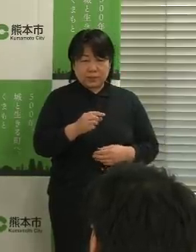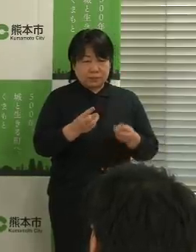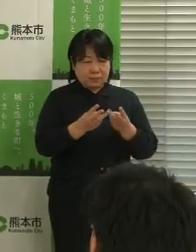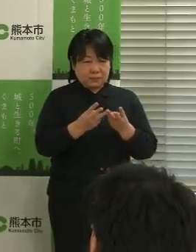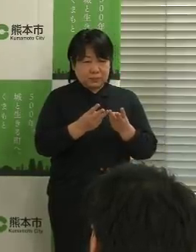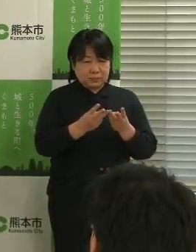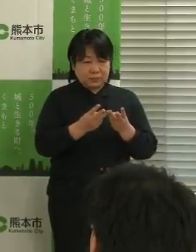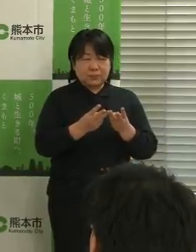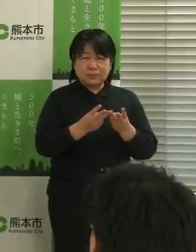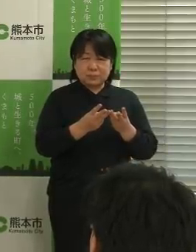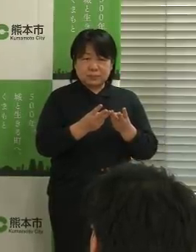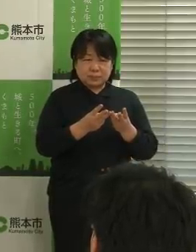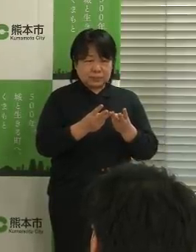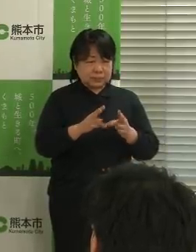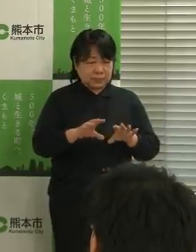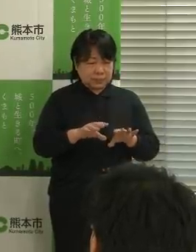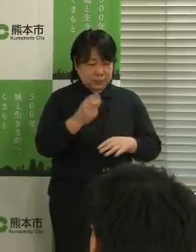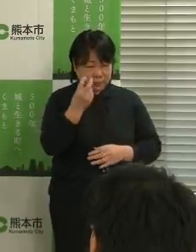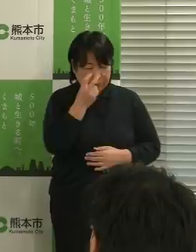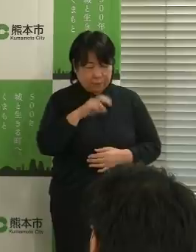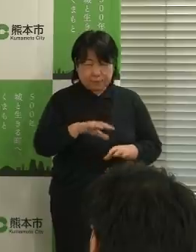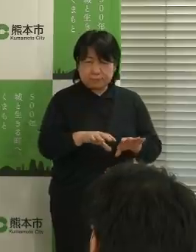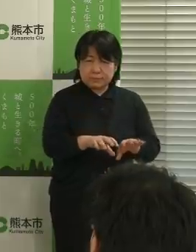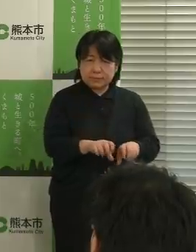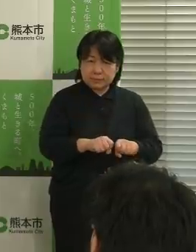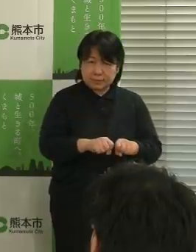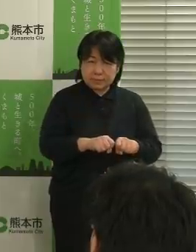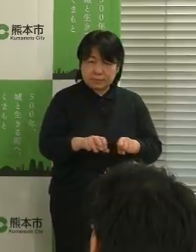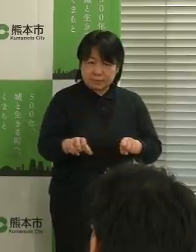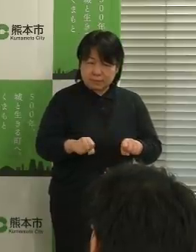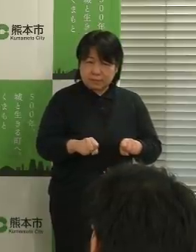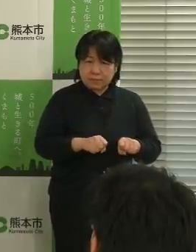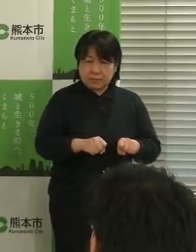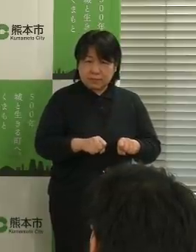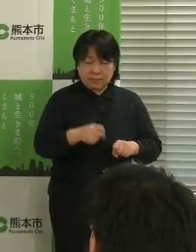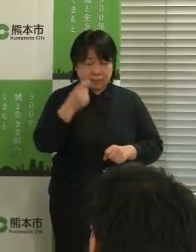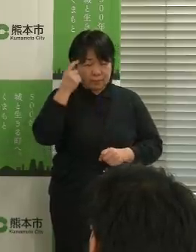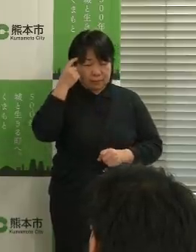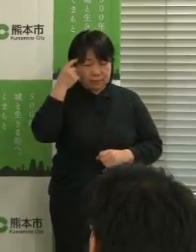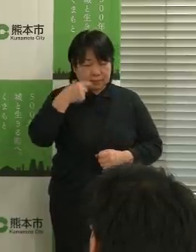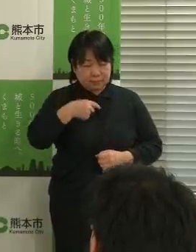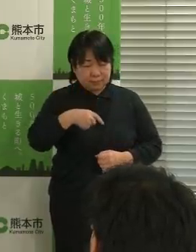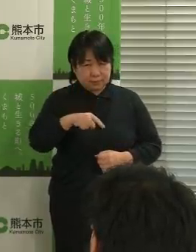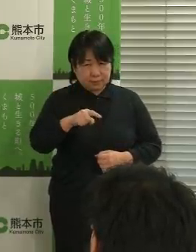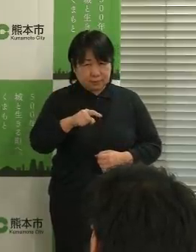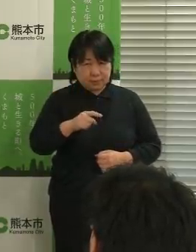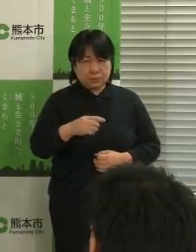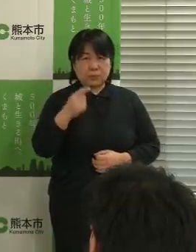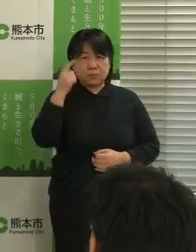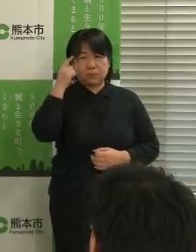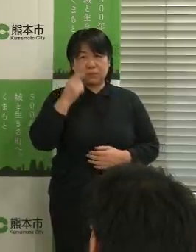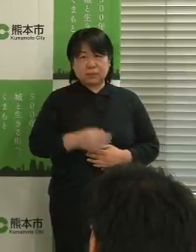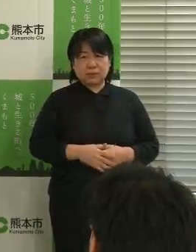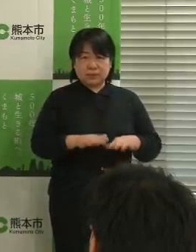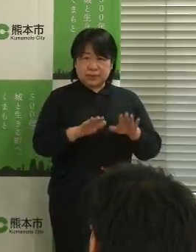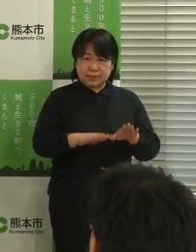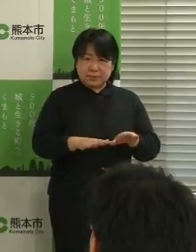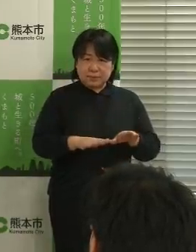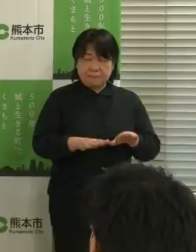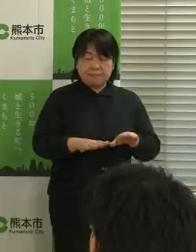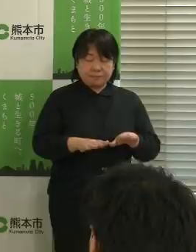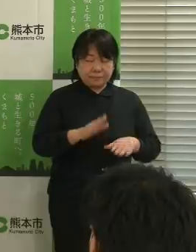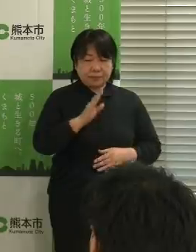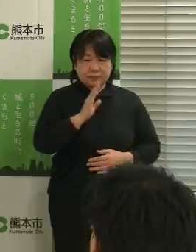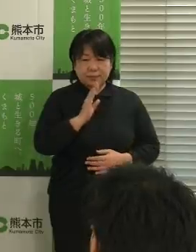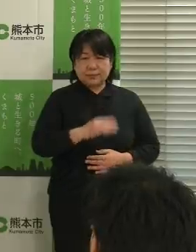なものを把握しながらですね、やはり考えていかなきゃいけないというふうに思います。ただ今確かにそうい